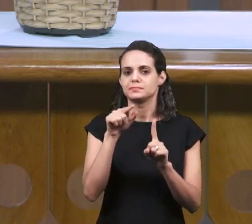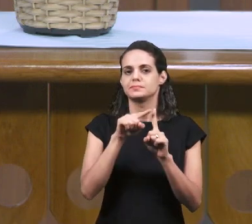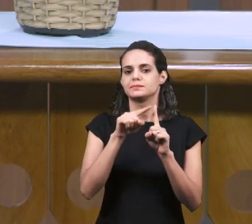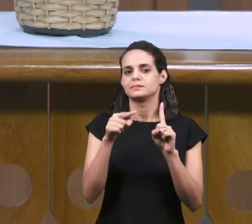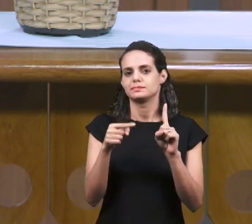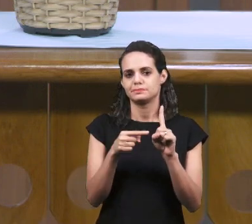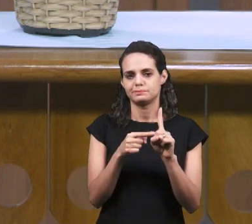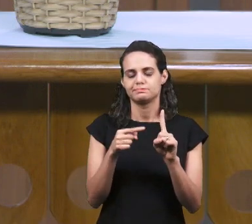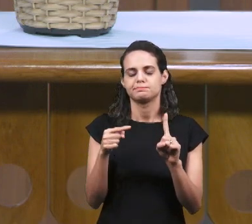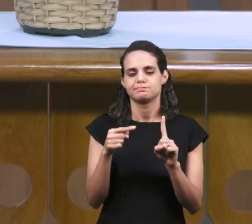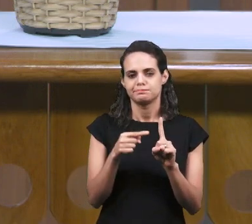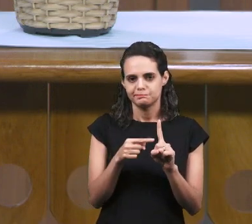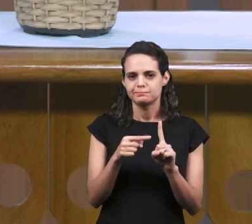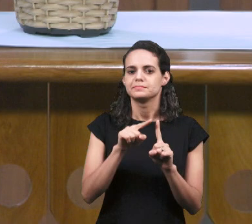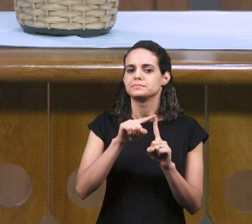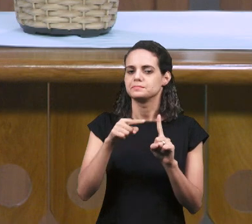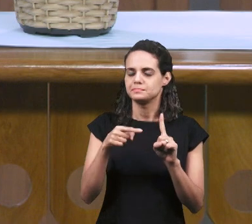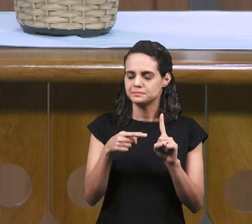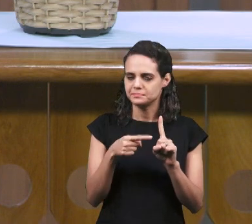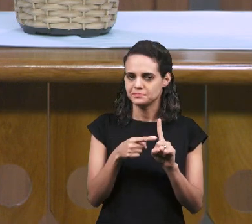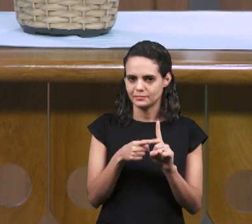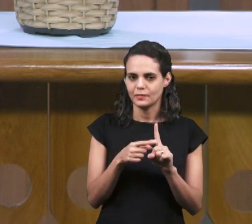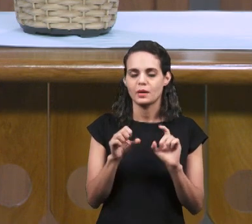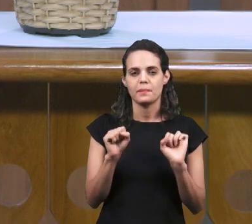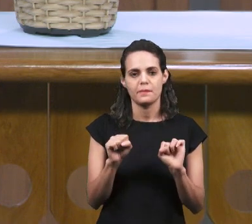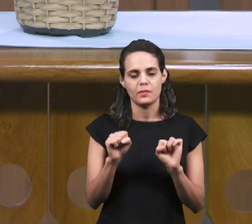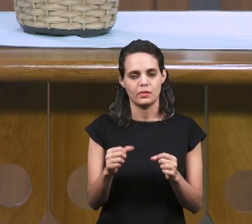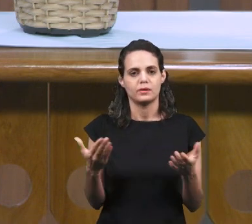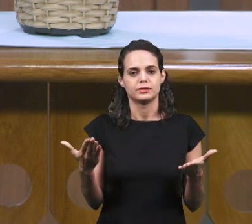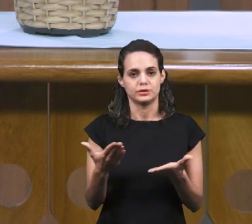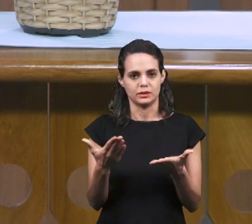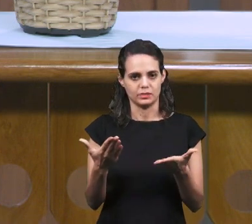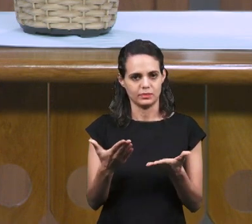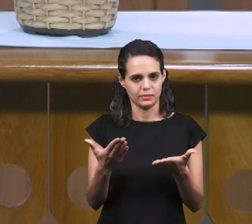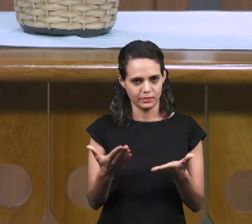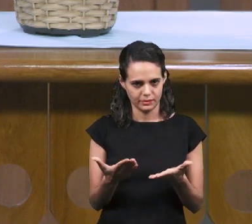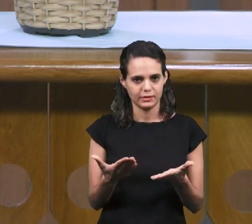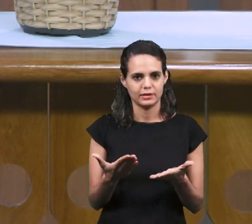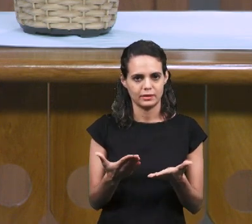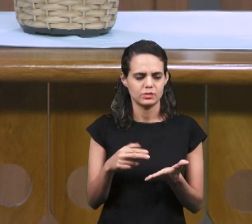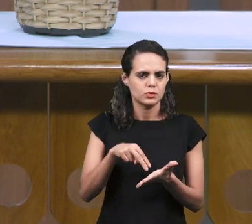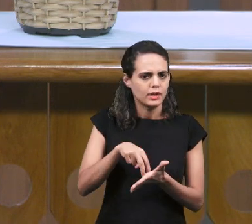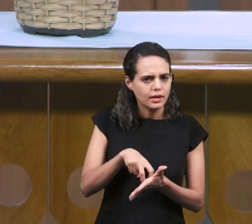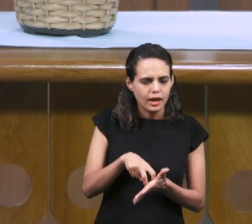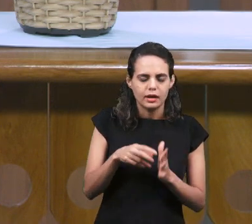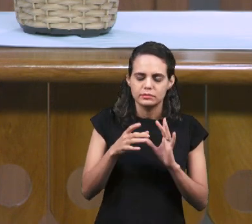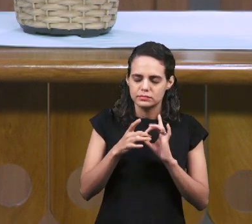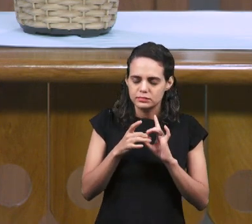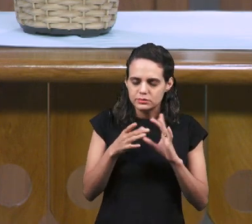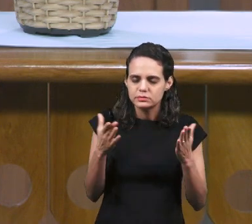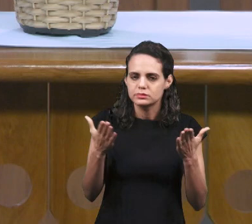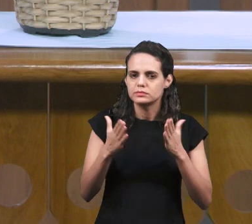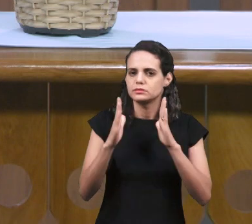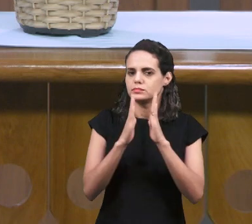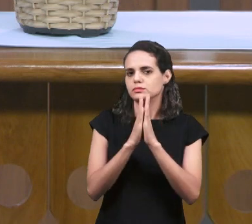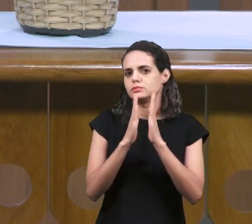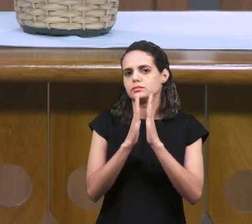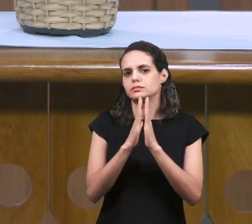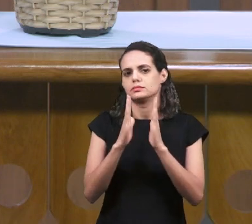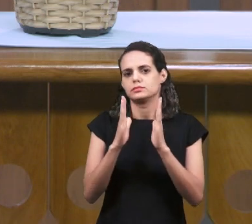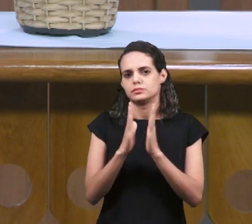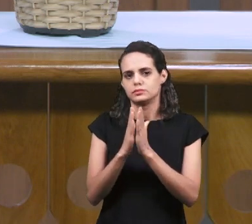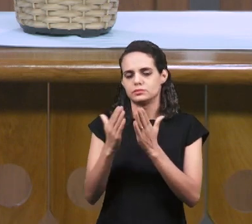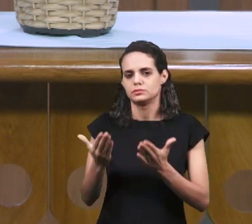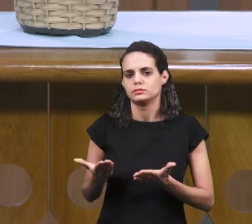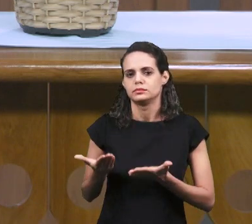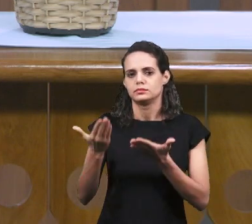qui sont enceintes, peuvent se positionner maintenant pour recevoir l'onction de main en ce moment où, au même instant, nous